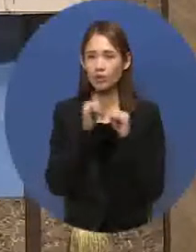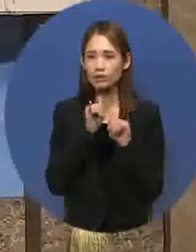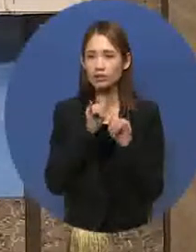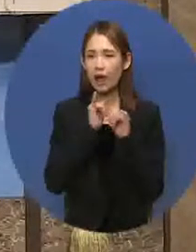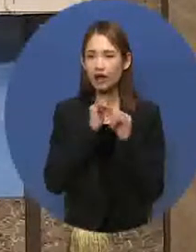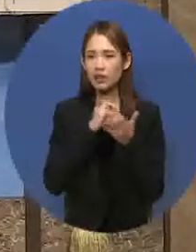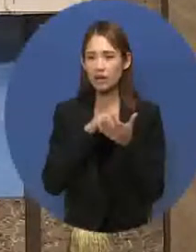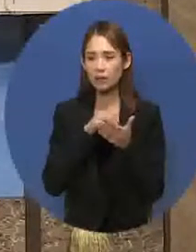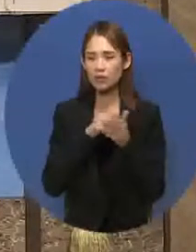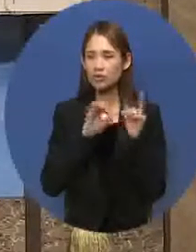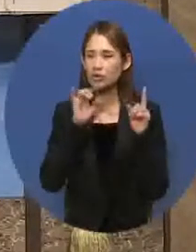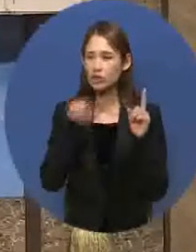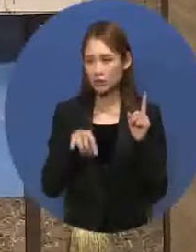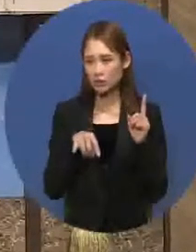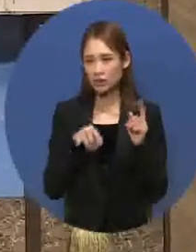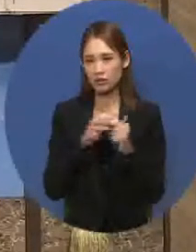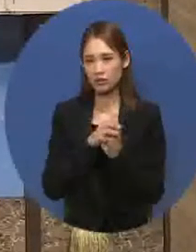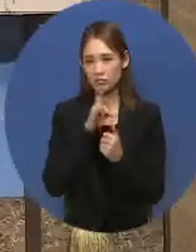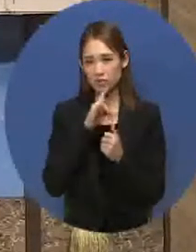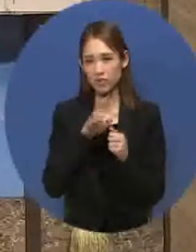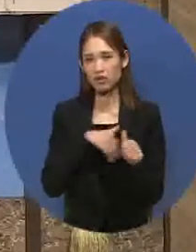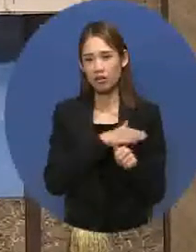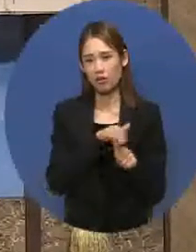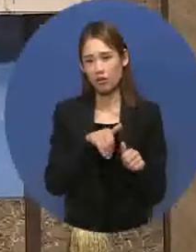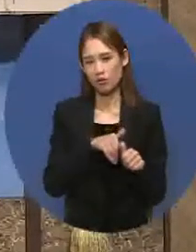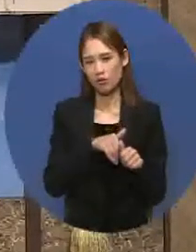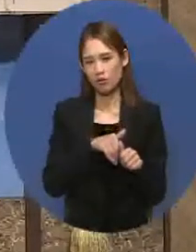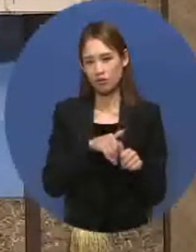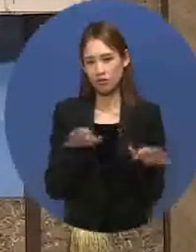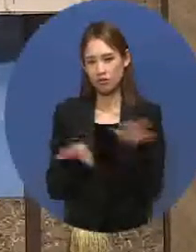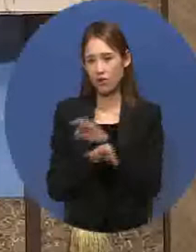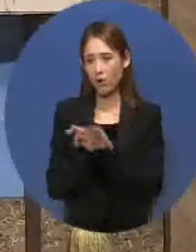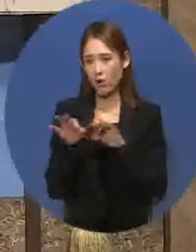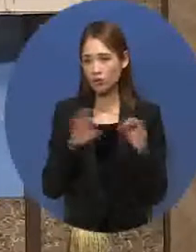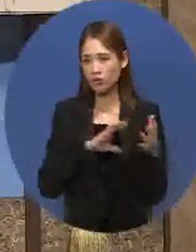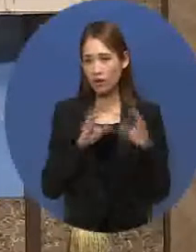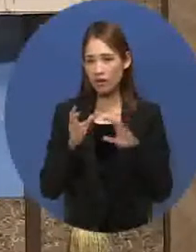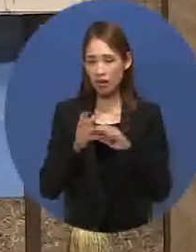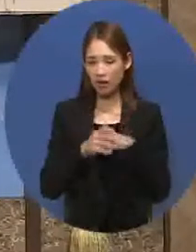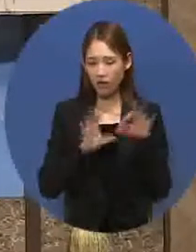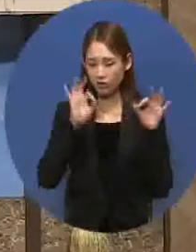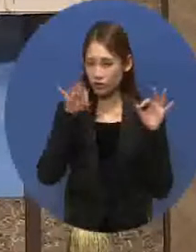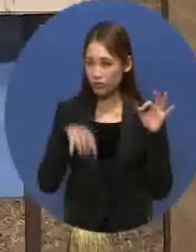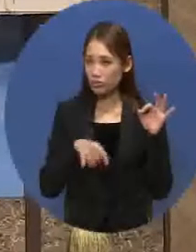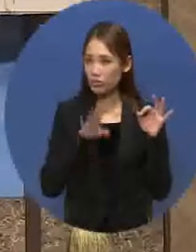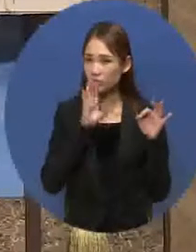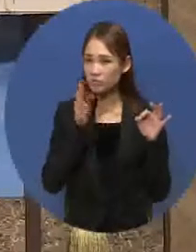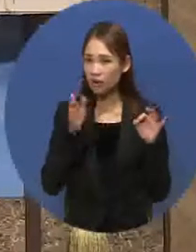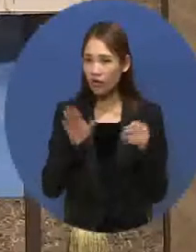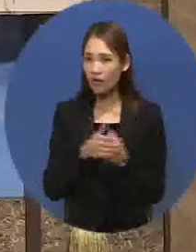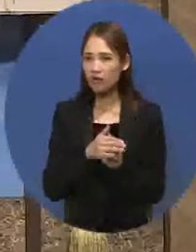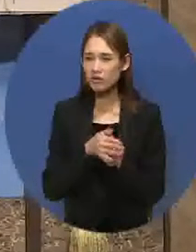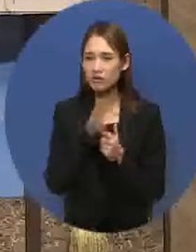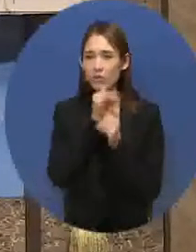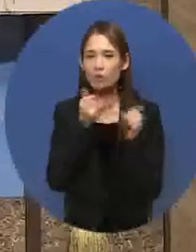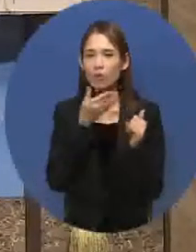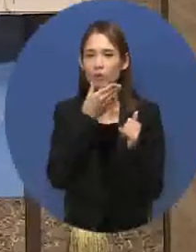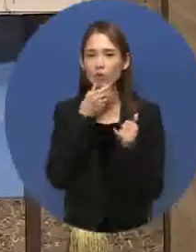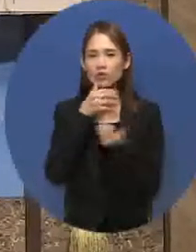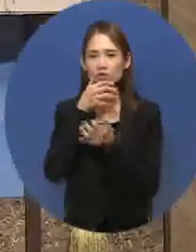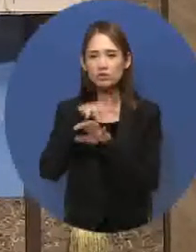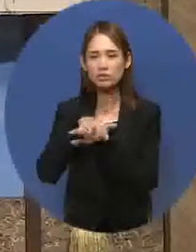1위인 열악한 상황인데 네. 우리나라 경제는 세계 10위권인데 네. 우리나라 노인 복지